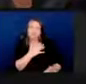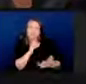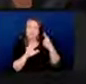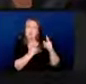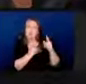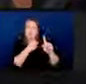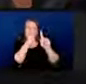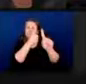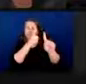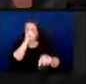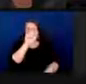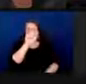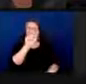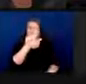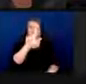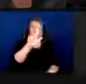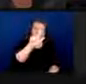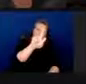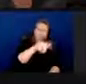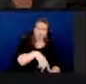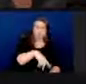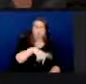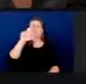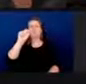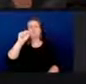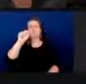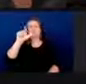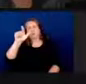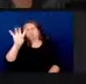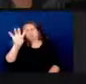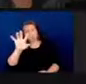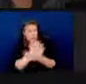وهذا هو الجدول الزمني للتنفيذ.